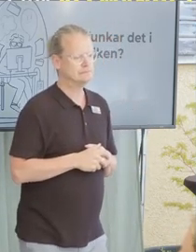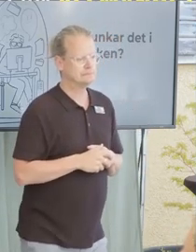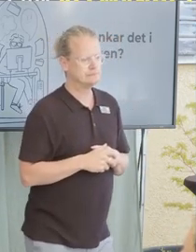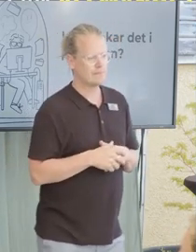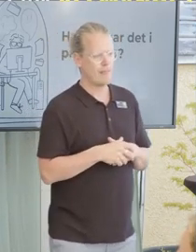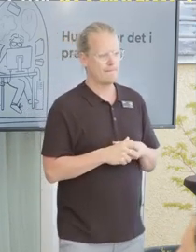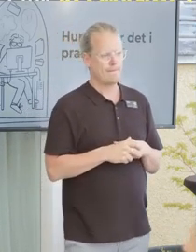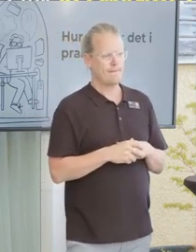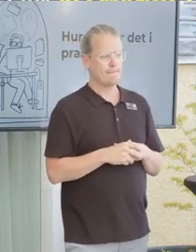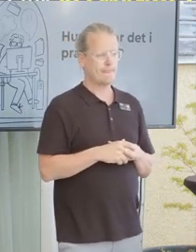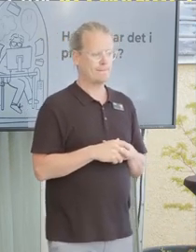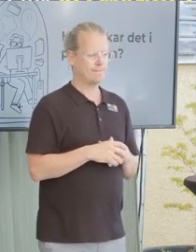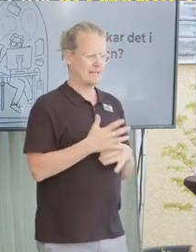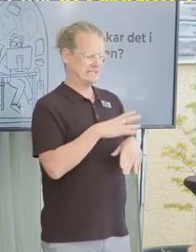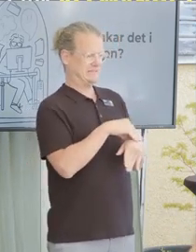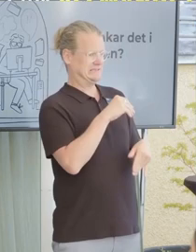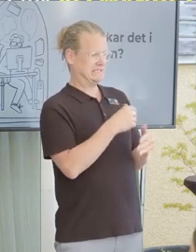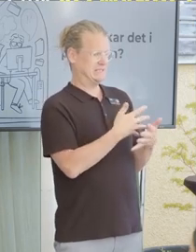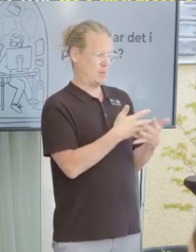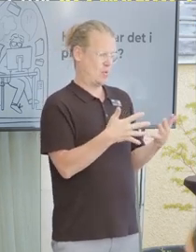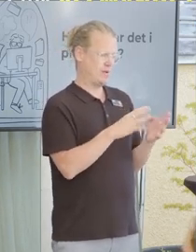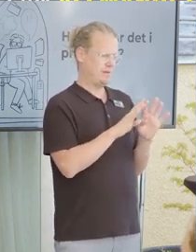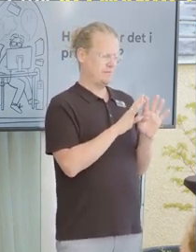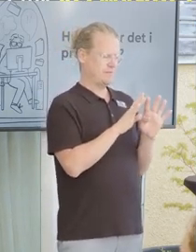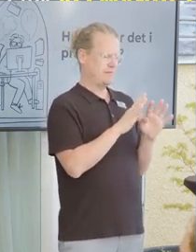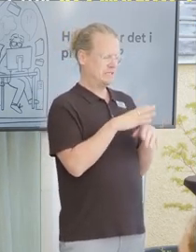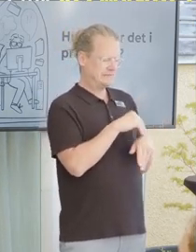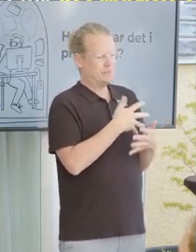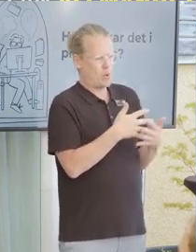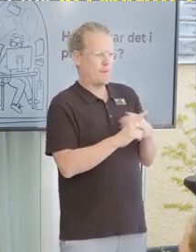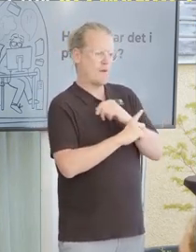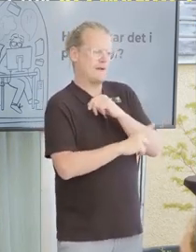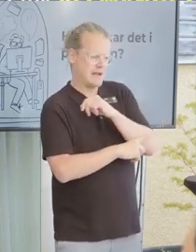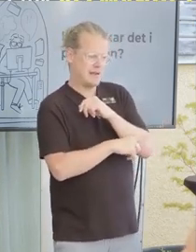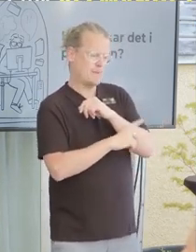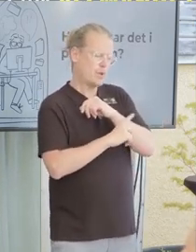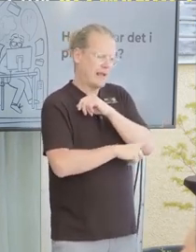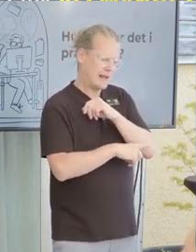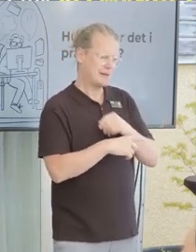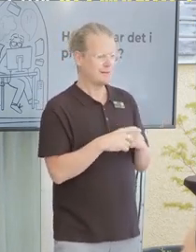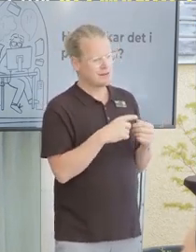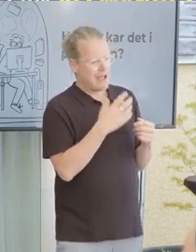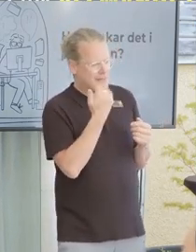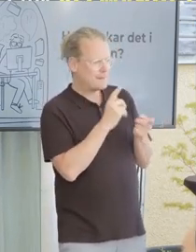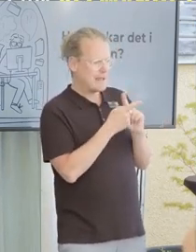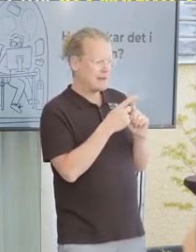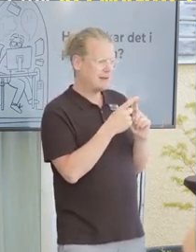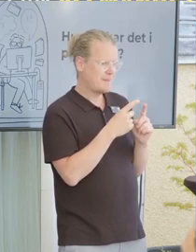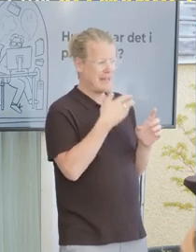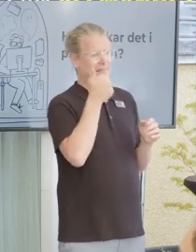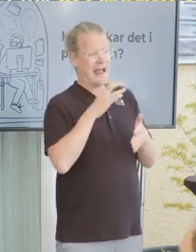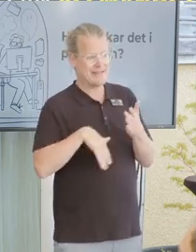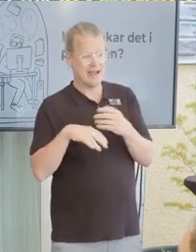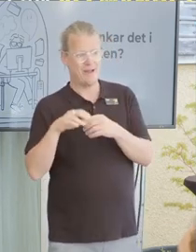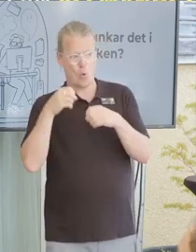språkig språkmodell. Och då var ju målet att den skulle bli bättre än Googles modell. Vilka då mina medarbetare säger att den är. Jag kan själv inte